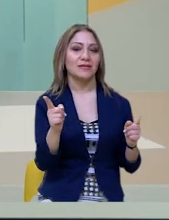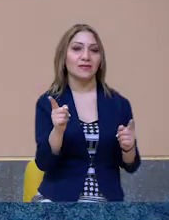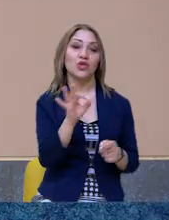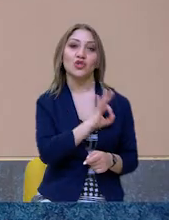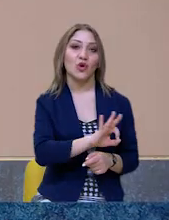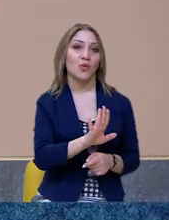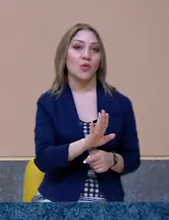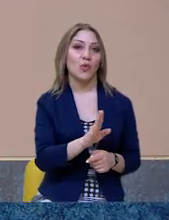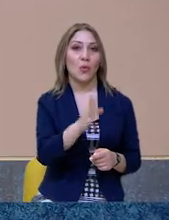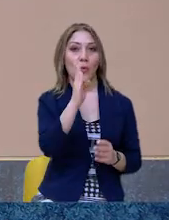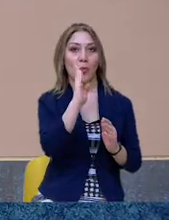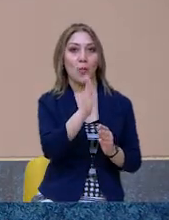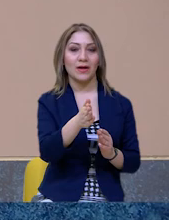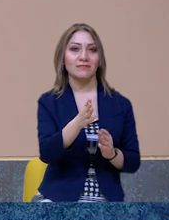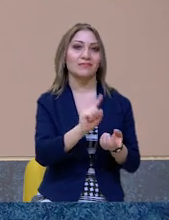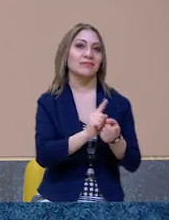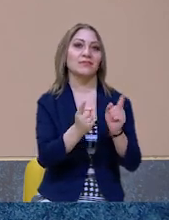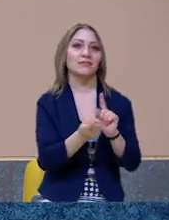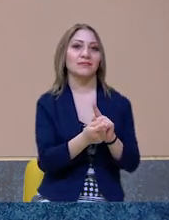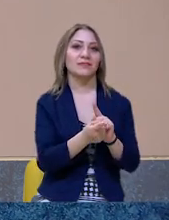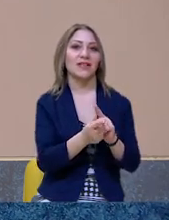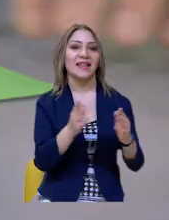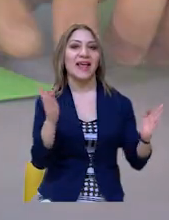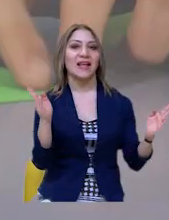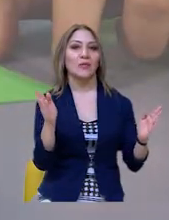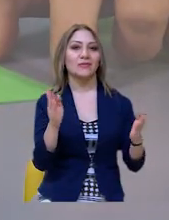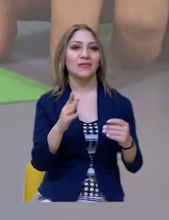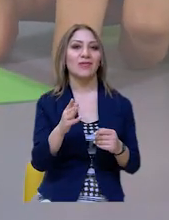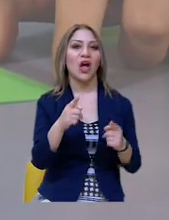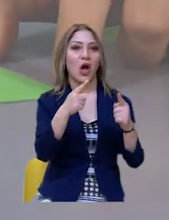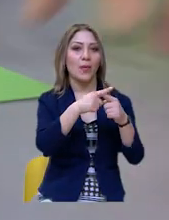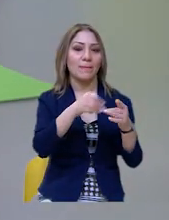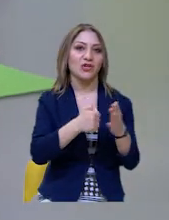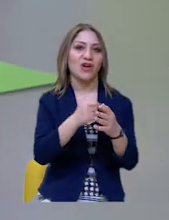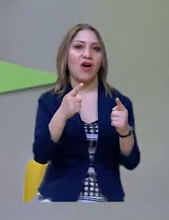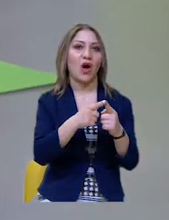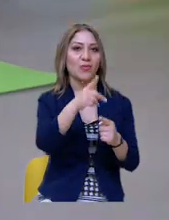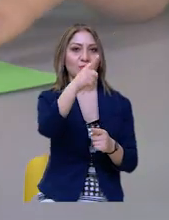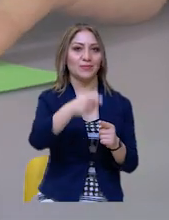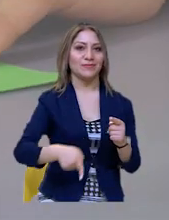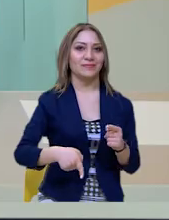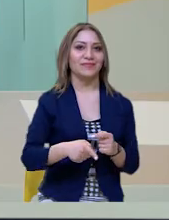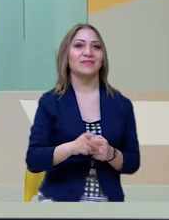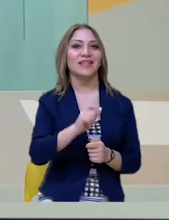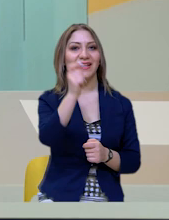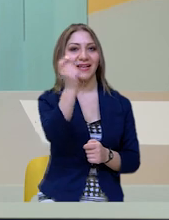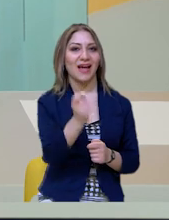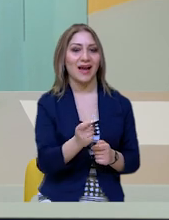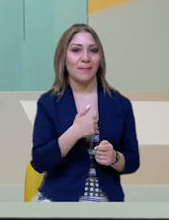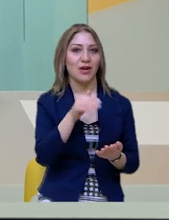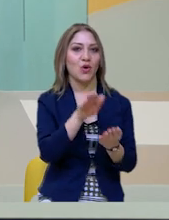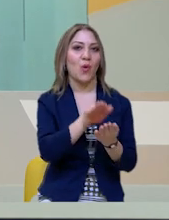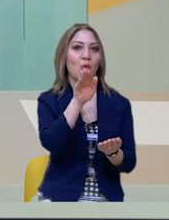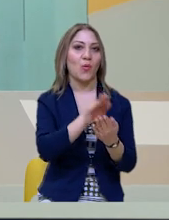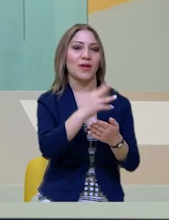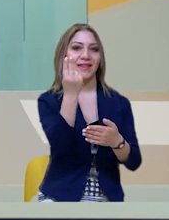կօգտագործենք ուղահայաց, այլ երկարությամբ, այսինքն անկյունից մինչև անկյուն։ Նկարենք մեր